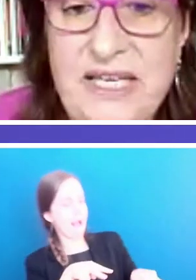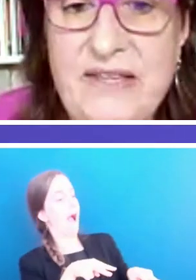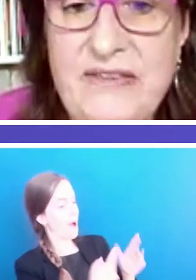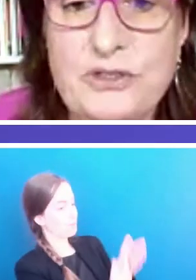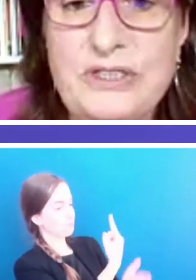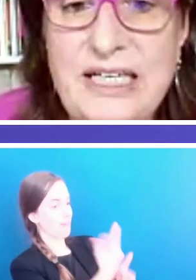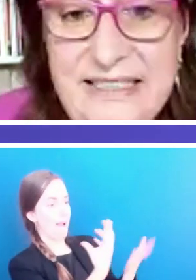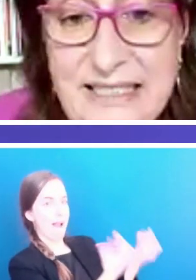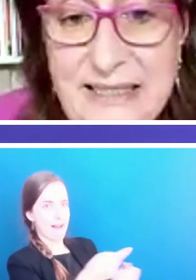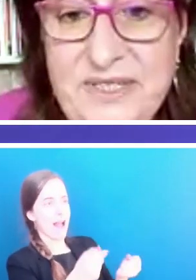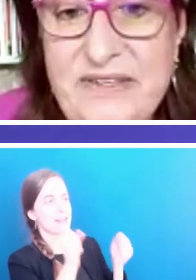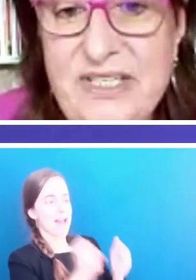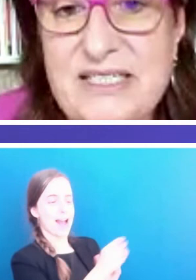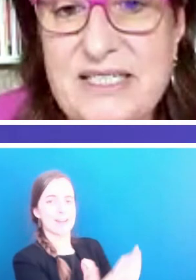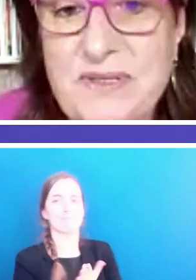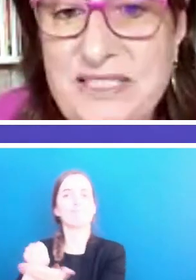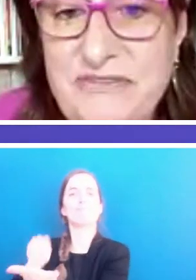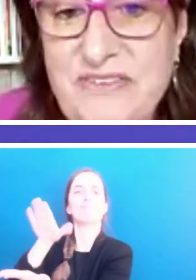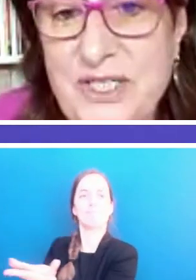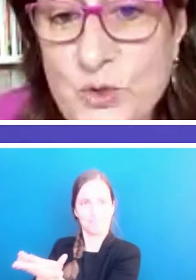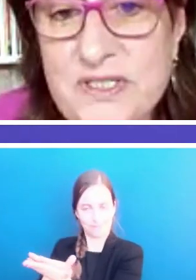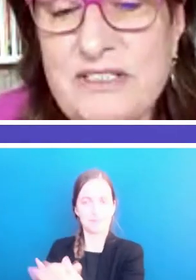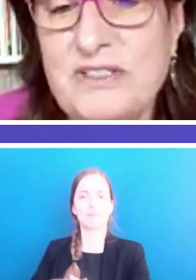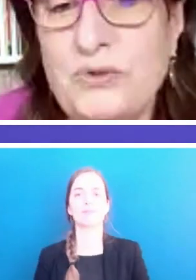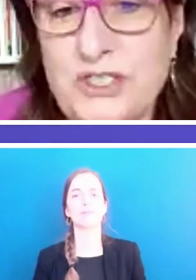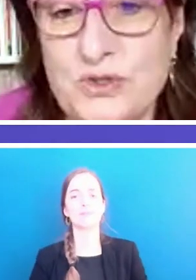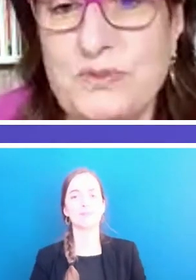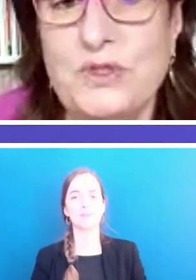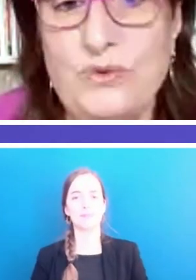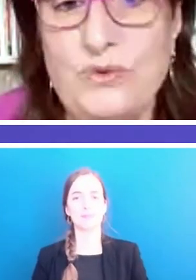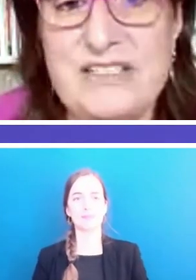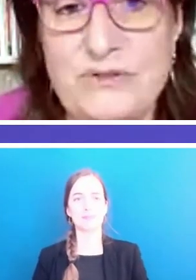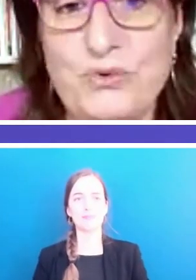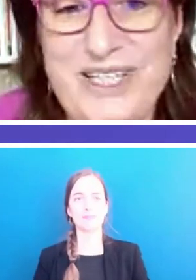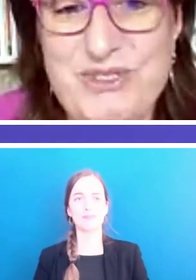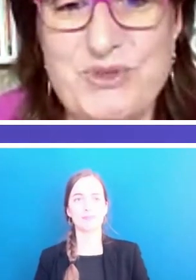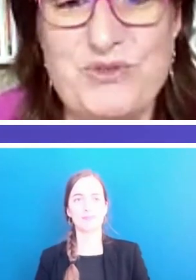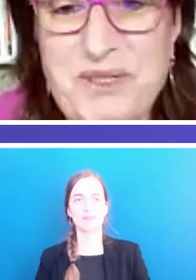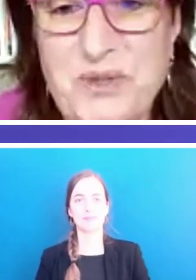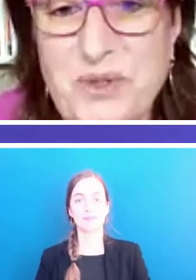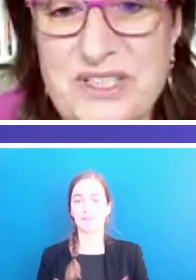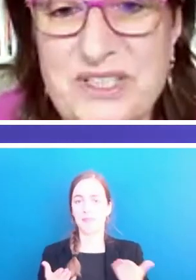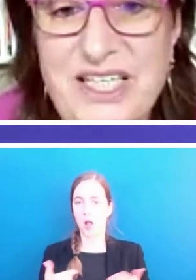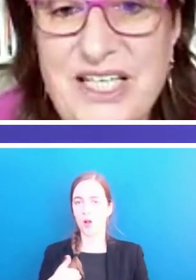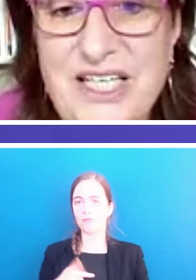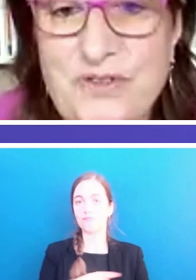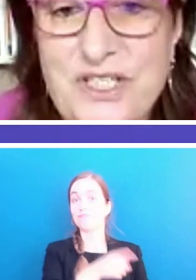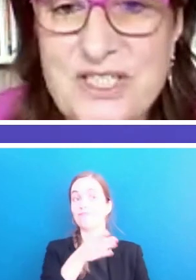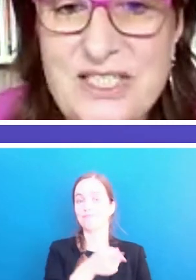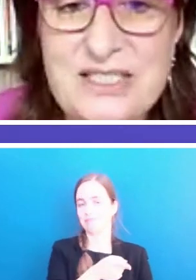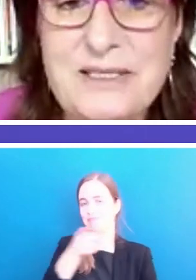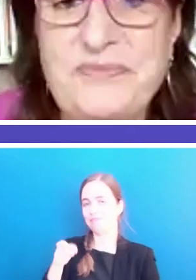وسأعطي الكلمة مباشرة للمتحدثين الثلاث. هناك سؤال خاص أيضا بنادجة، وذلك